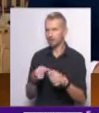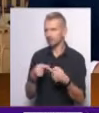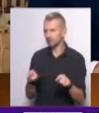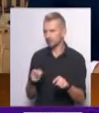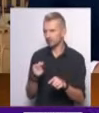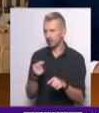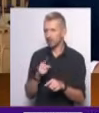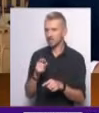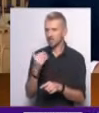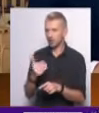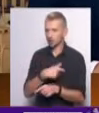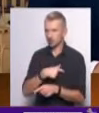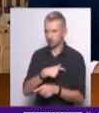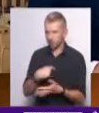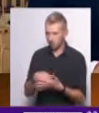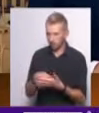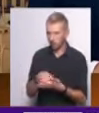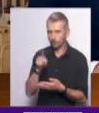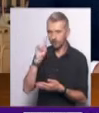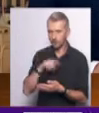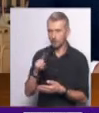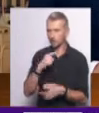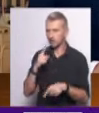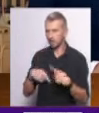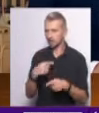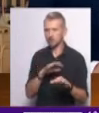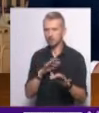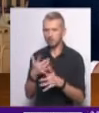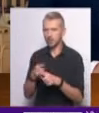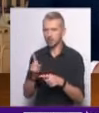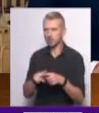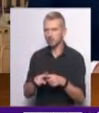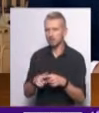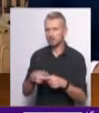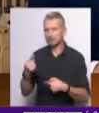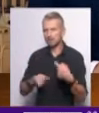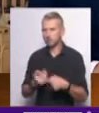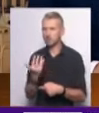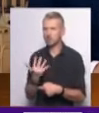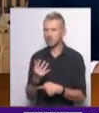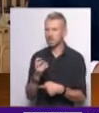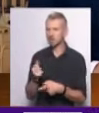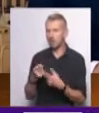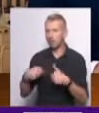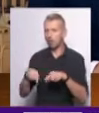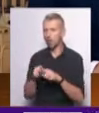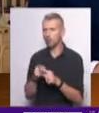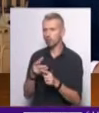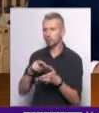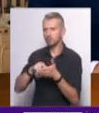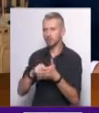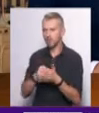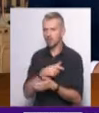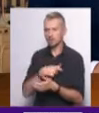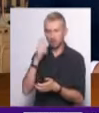нюансах, з вашого депутатського фонду. І ви знаєте, що зазвичай відбувається ось ця дискусія, скільки можна на округ закласти депутат